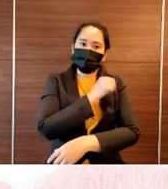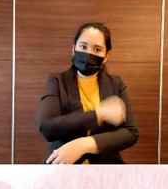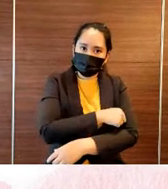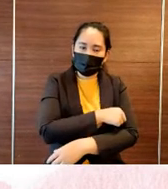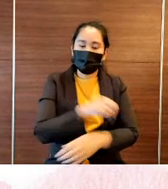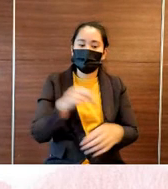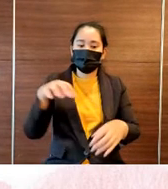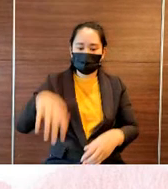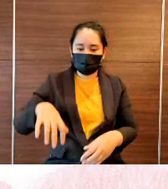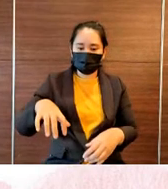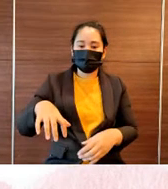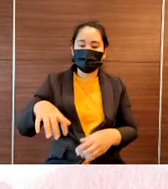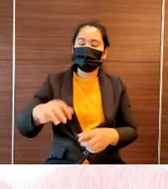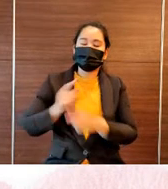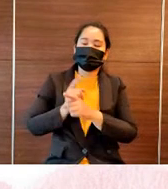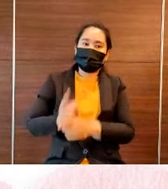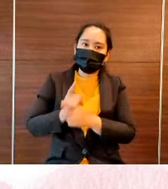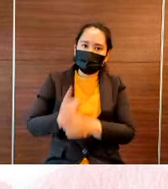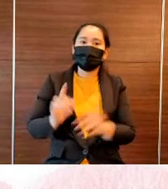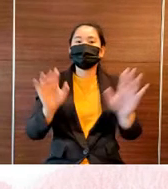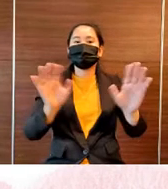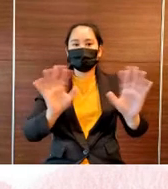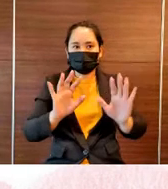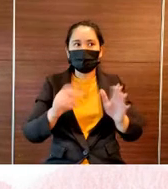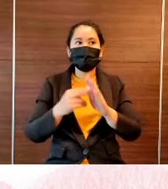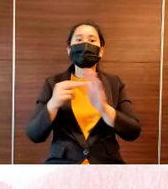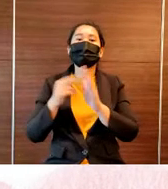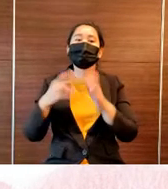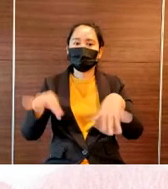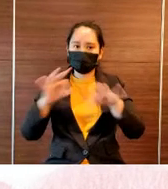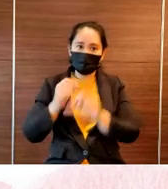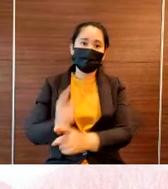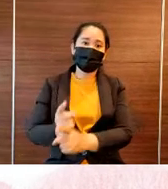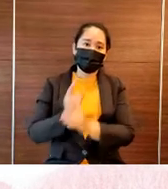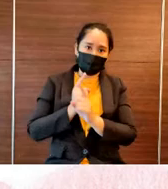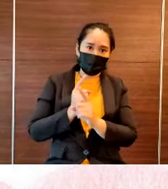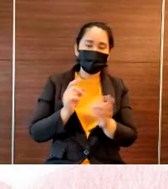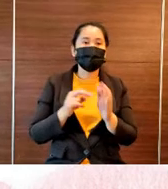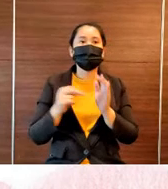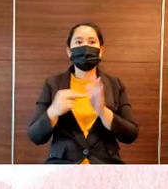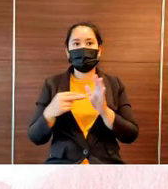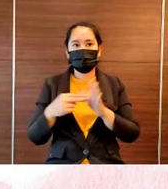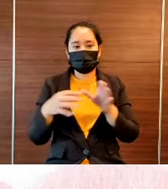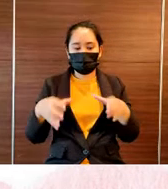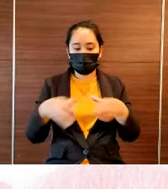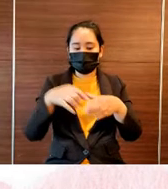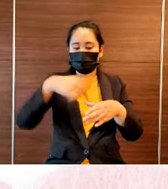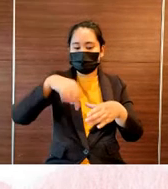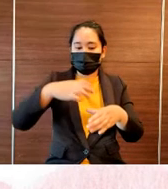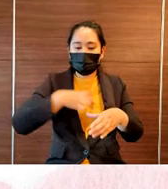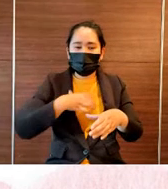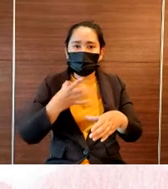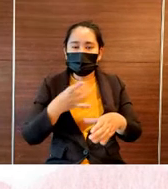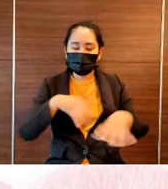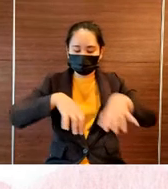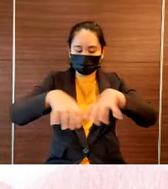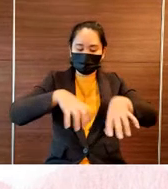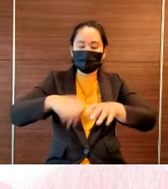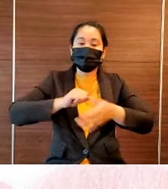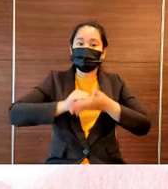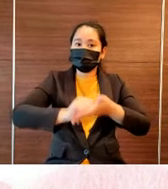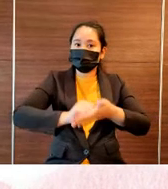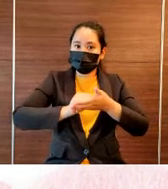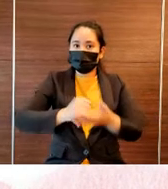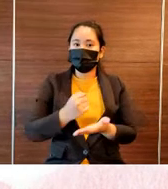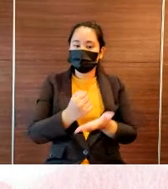นั้นมีอะไรอยู่ก็บริการไปตามนั้นน่ะไม่ใช่นะครับนะเพราะฉะนั้นต้องดูว่านะกลุ่มคนเหล่านี้เขาต้องการอะไรพยายามจัดหาให้นะ